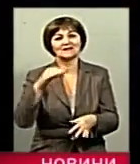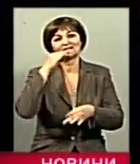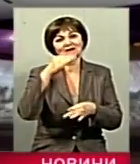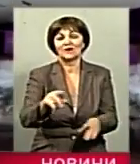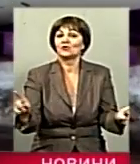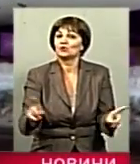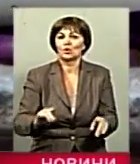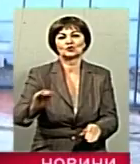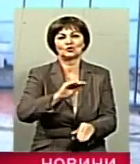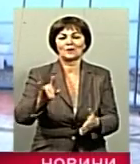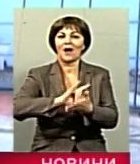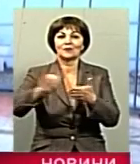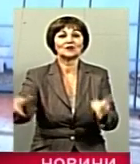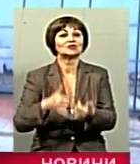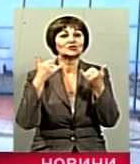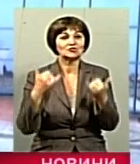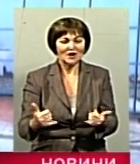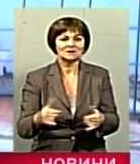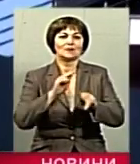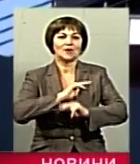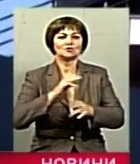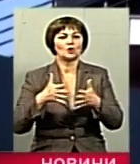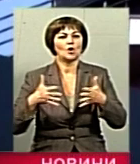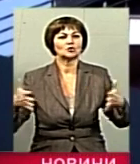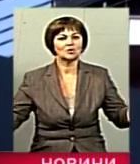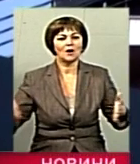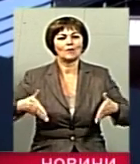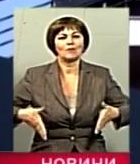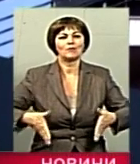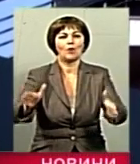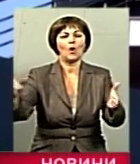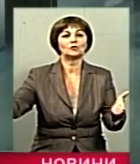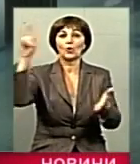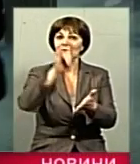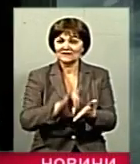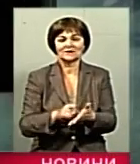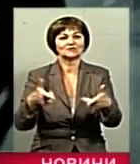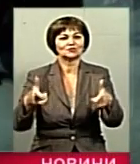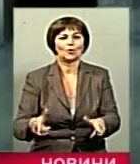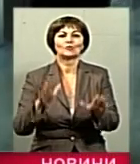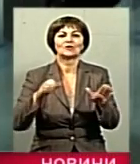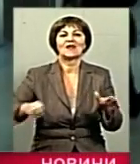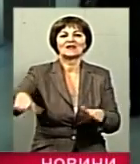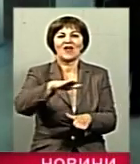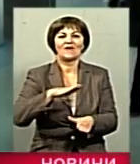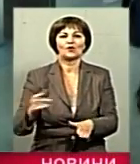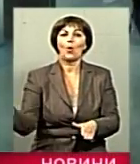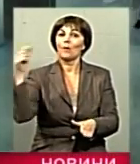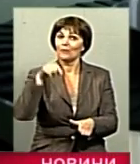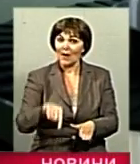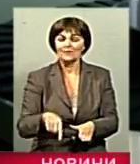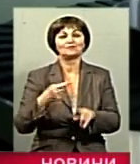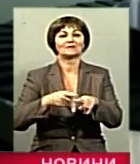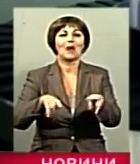на тому, що Житомирський аеропорт зараз працює над розширенням полоси і невдовзі буде готовий приймати європейські лоукостери. У свою чергу,